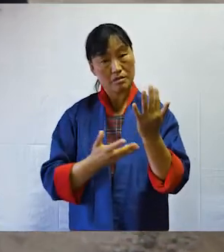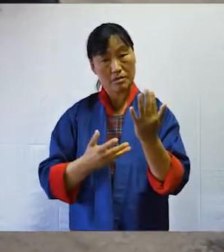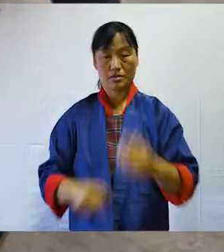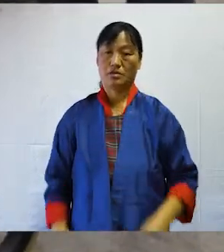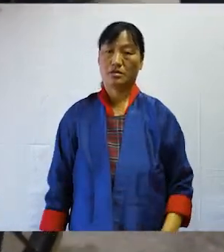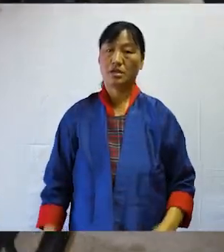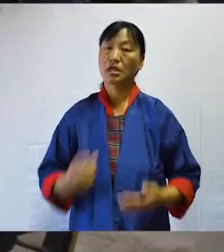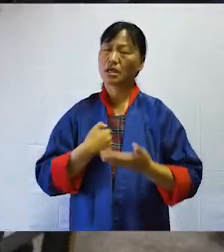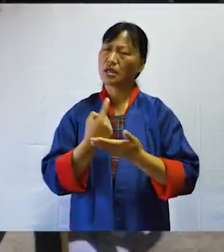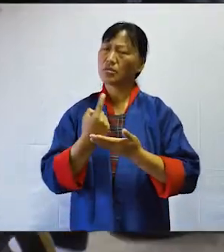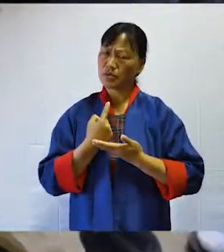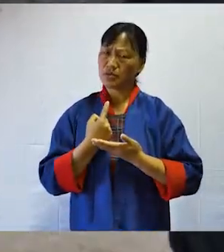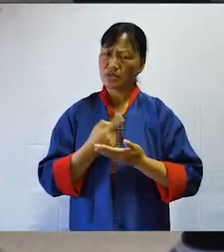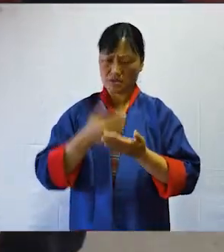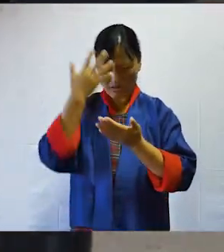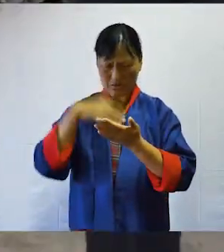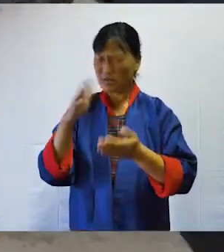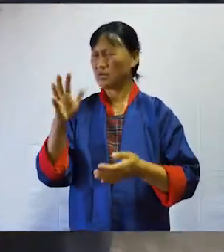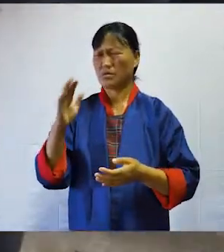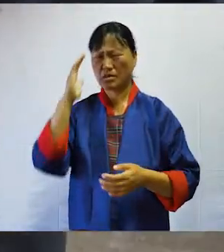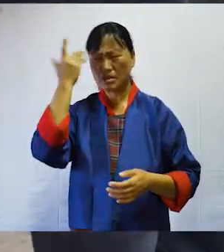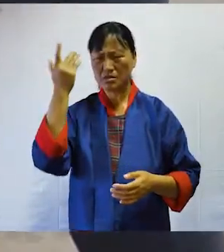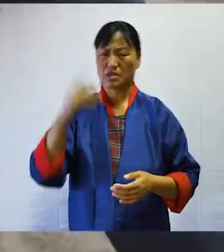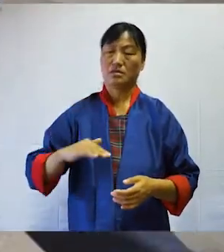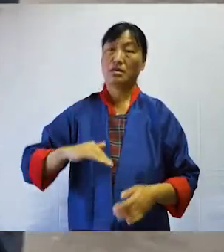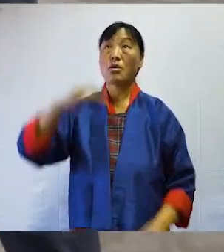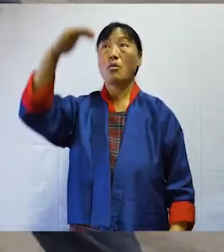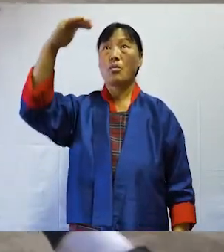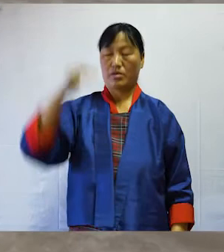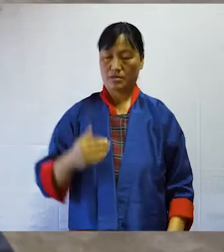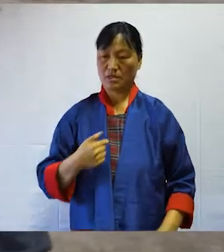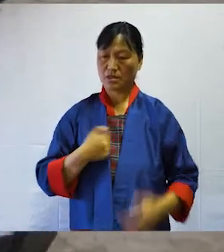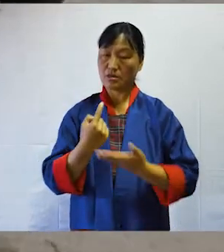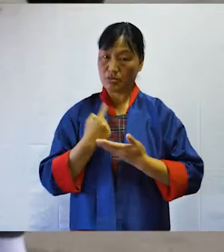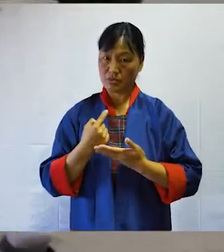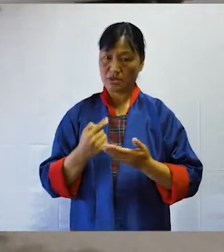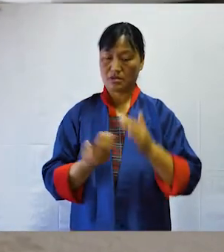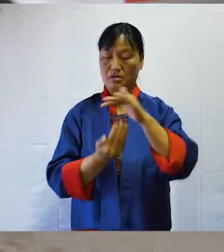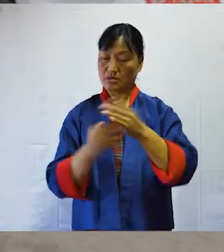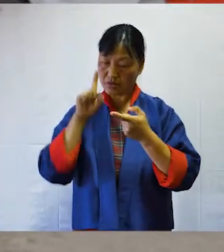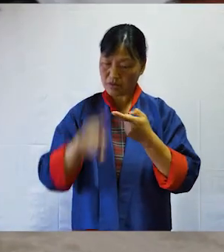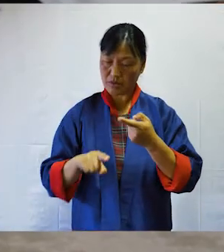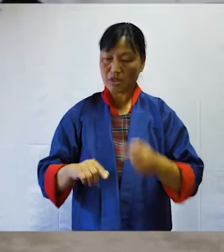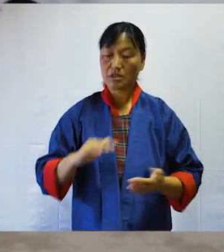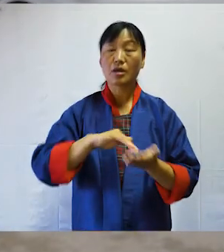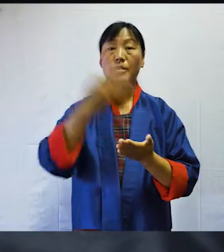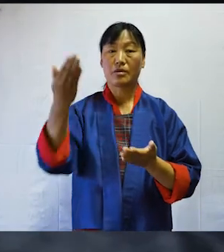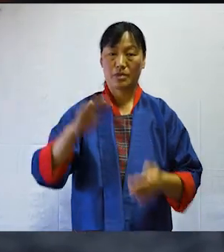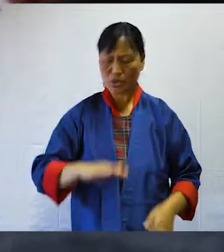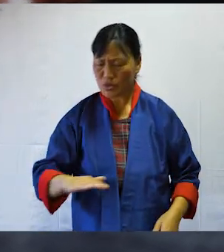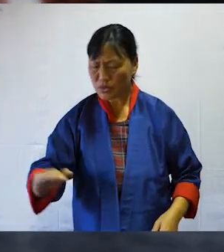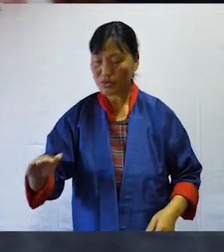बनाउँछ मेरो छोरीले त उसको एजुकेसन मिस गर्यो ऊ त अलरेडी ठुलो भइसक्यो आई रियली विस अरू ऊ जस्तो नानीहरू